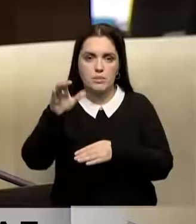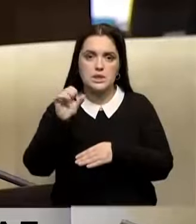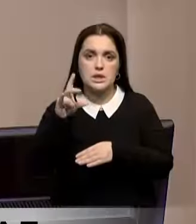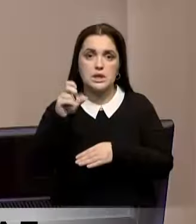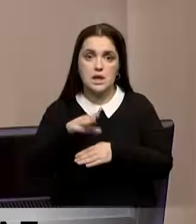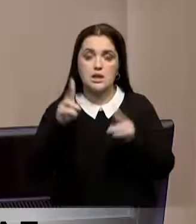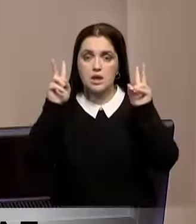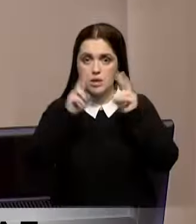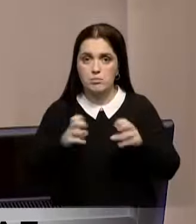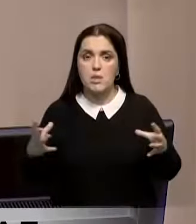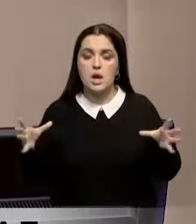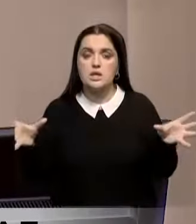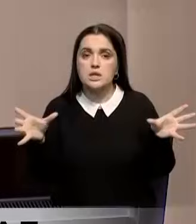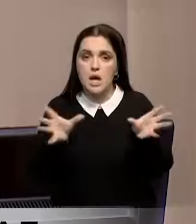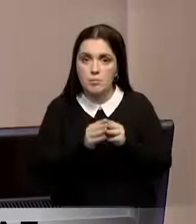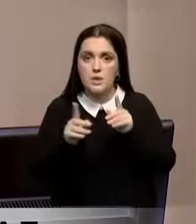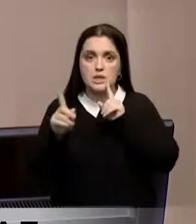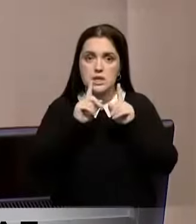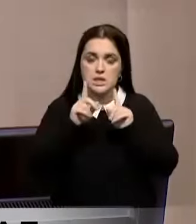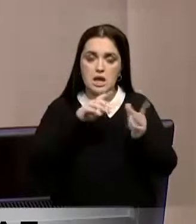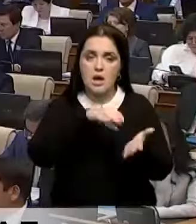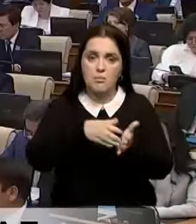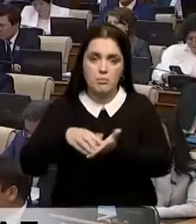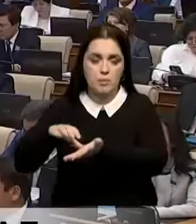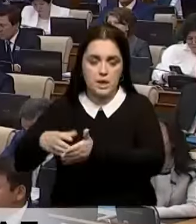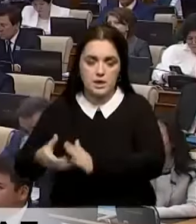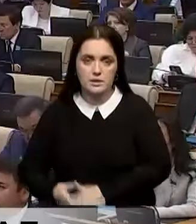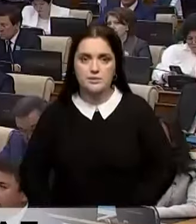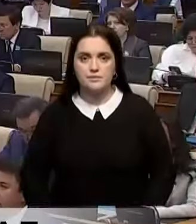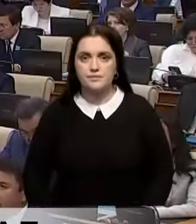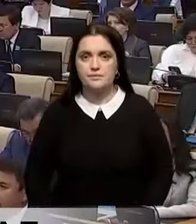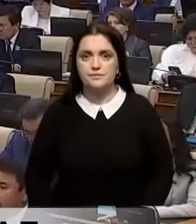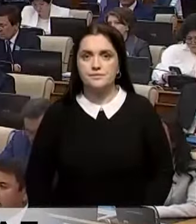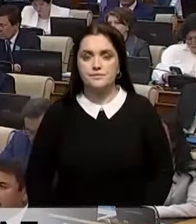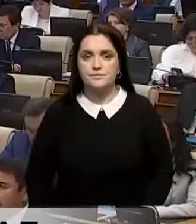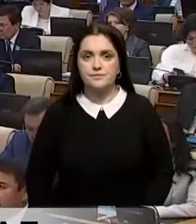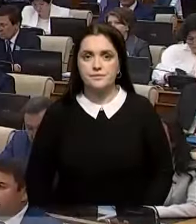Теперь их рассмотрят на совместном заседании палат. Гульнара Ерманова, Арман Акшабаев, 24 KZ.